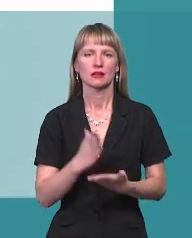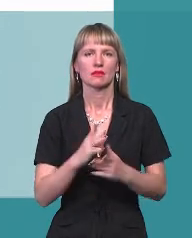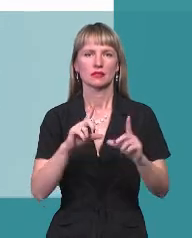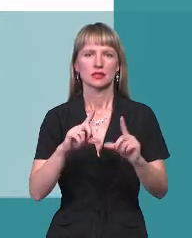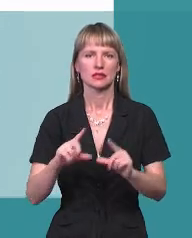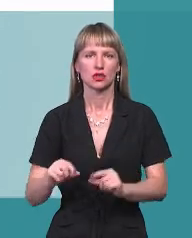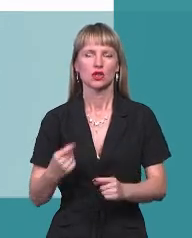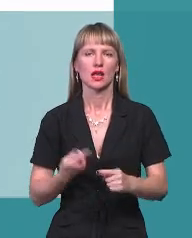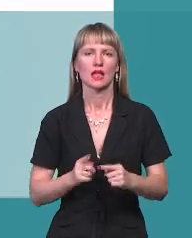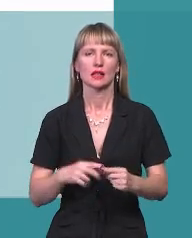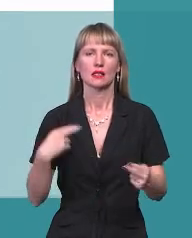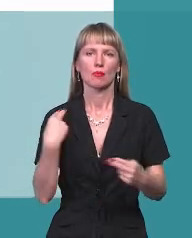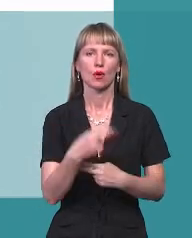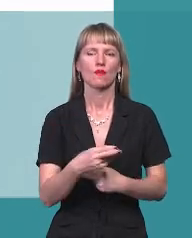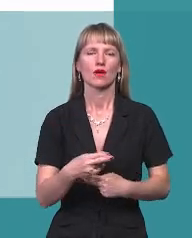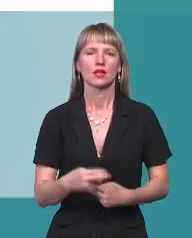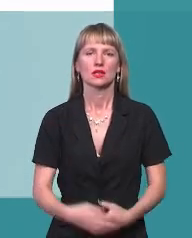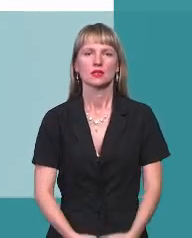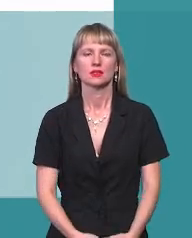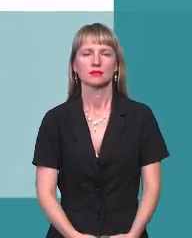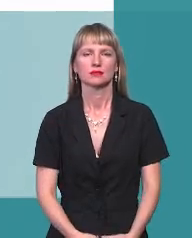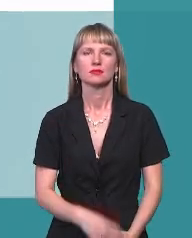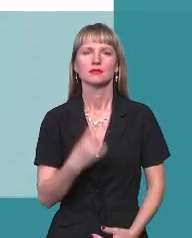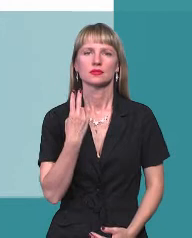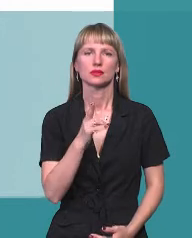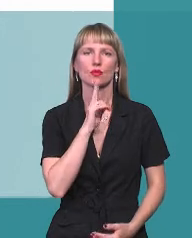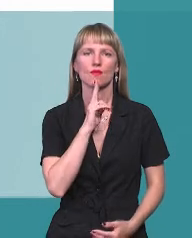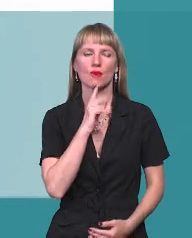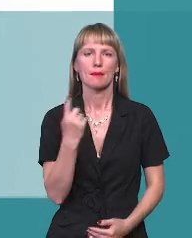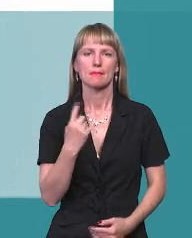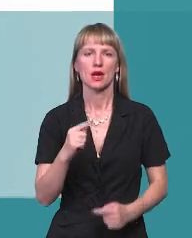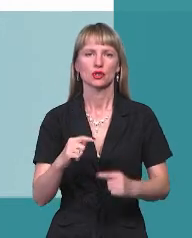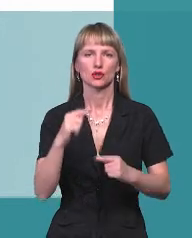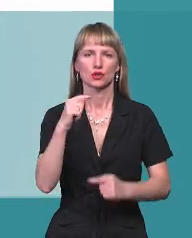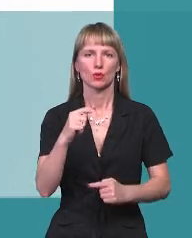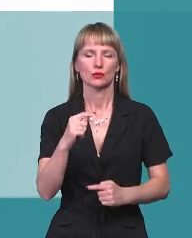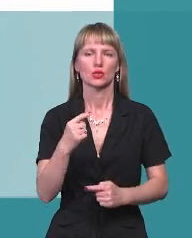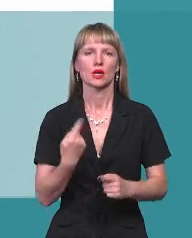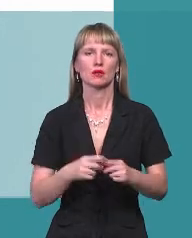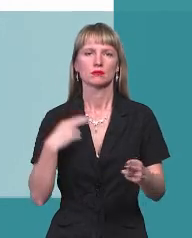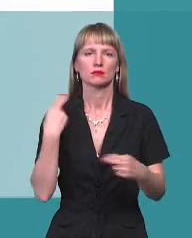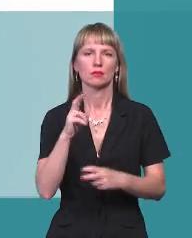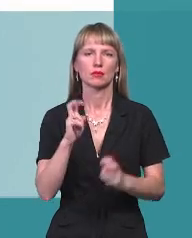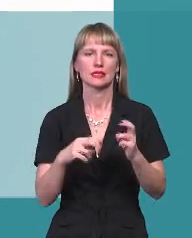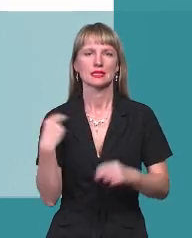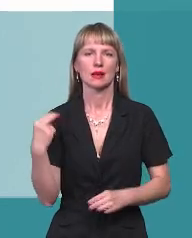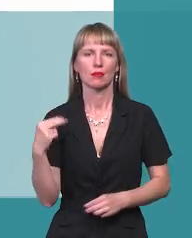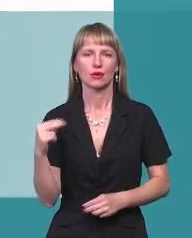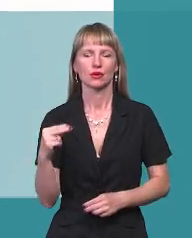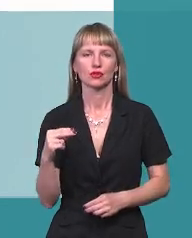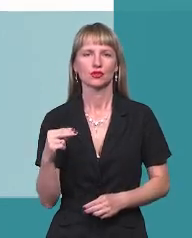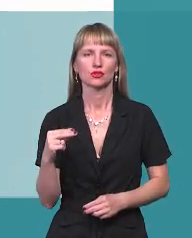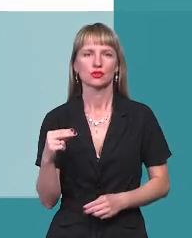цієї заборгованості. Ось, зверніть увагу, перший стовпчик – це заборгованість на підприємствах Запоріжжя,